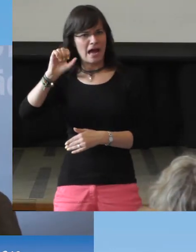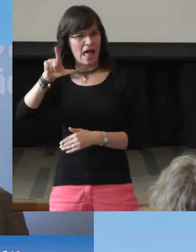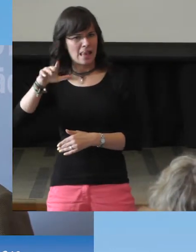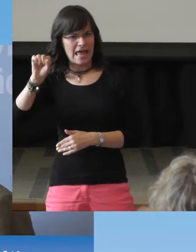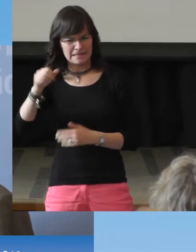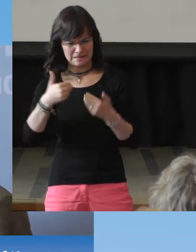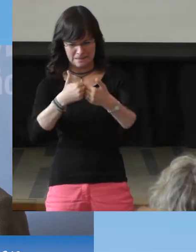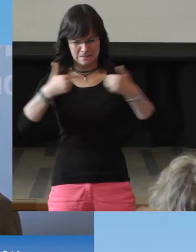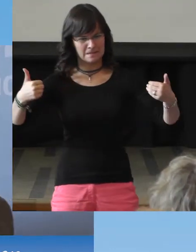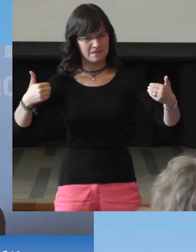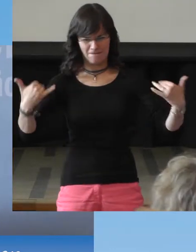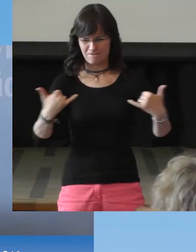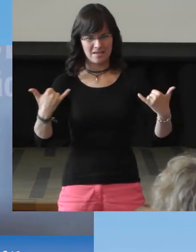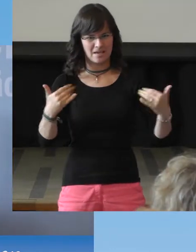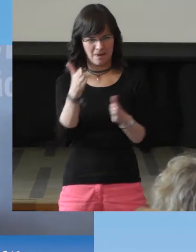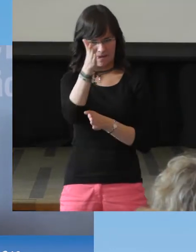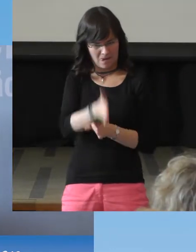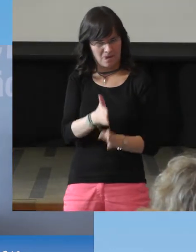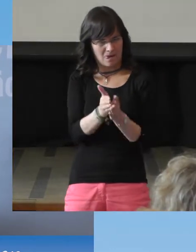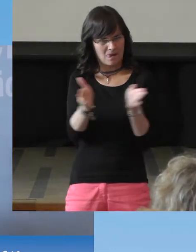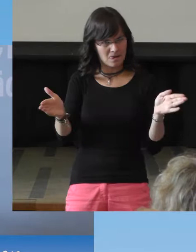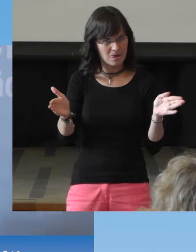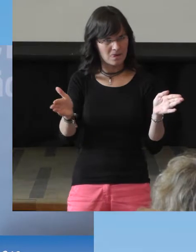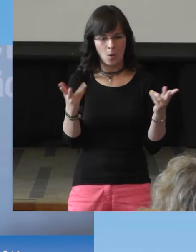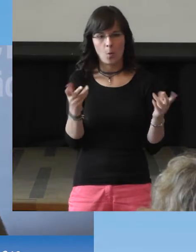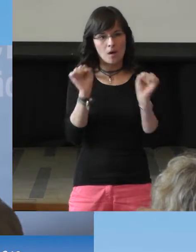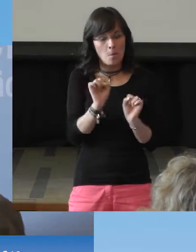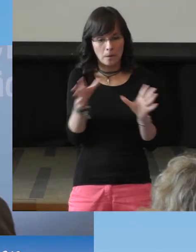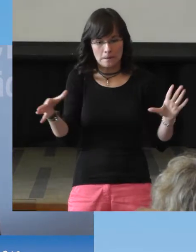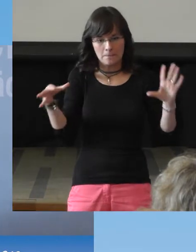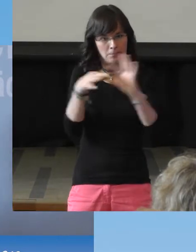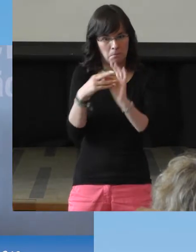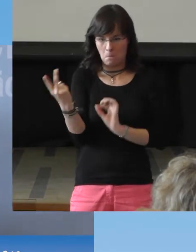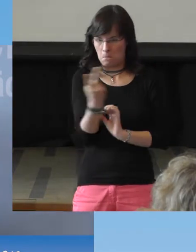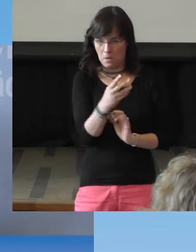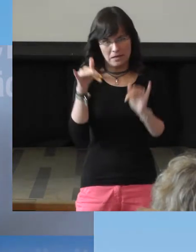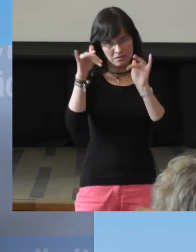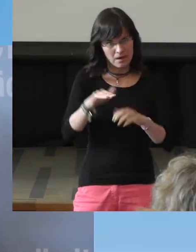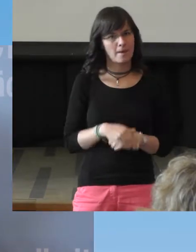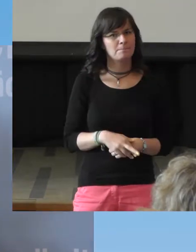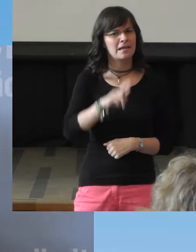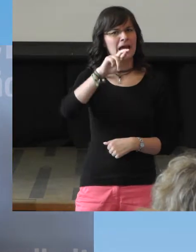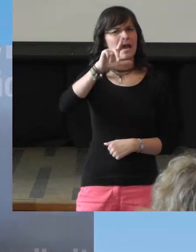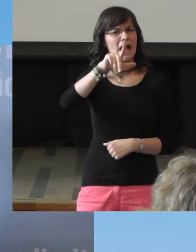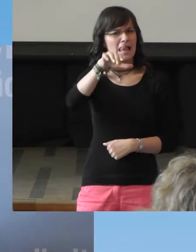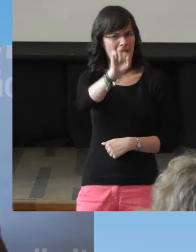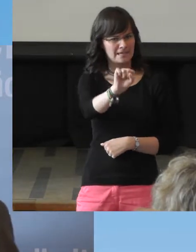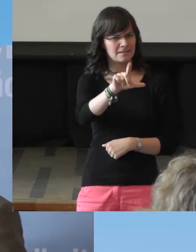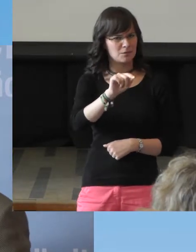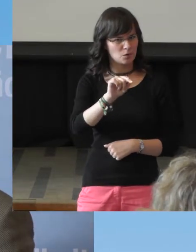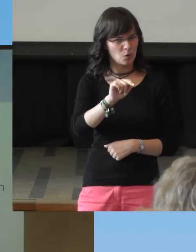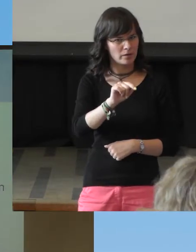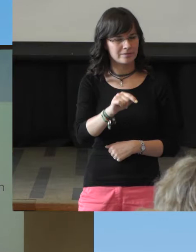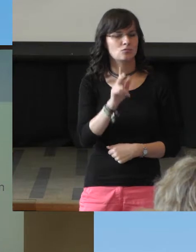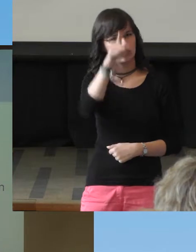-Syndrom abgrenzen beziehungsweise umgekehrt oder gibt es auch den Fall, dass beides vorhanden ist? Was ist Restless-Lex? Wir sagen immer unruhige